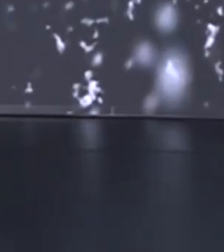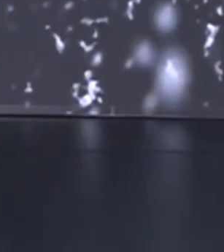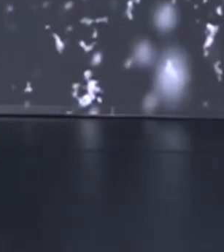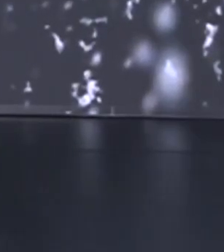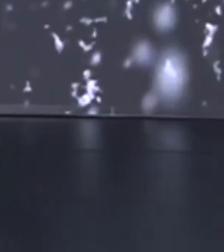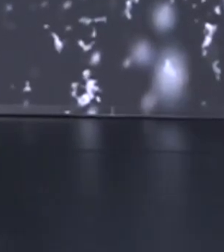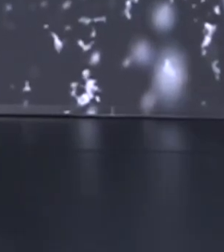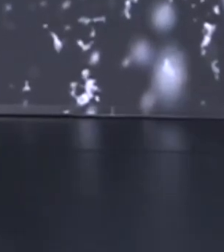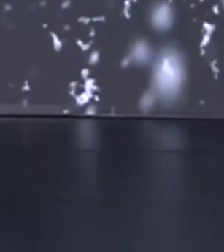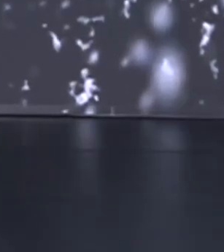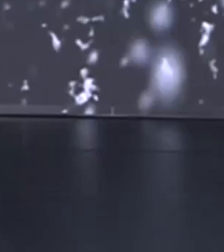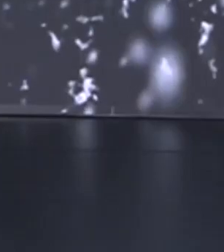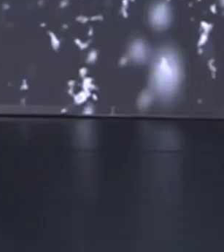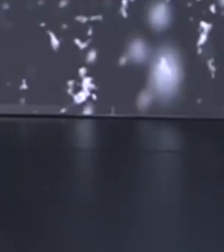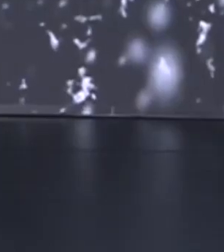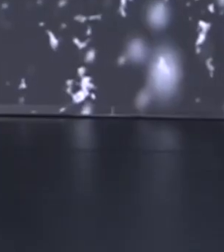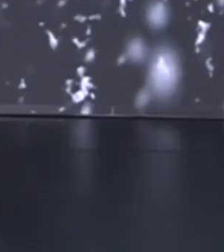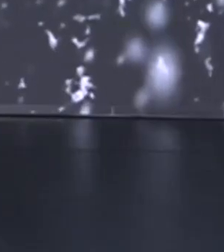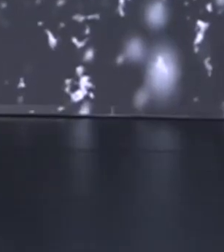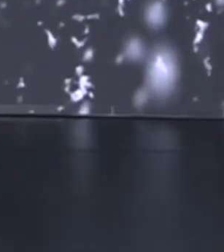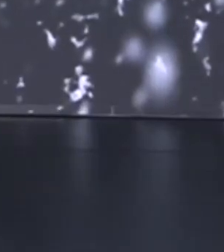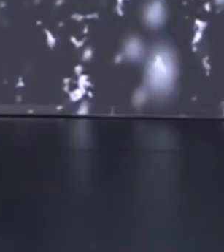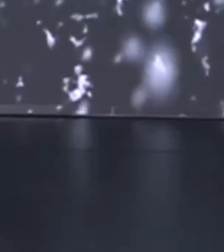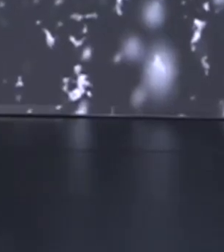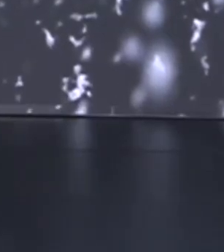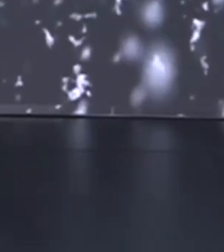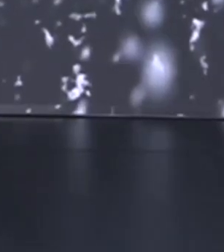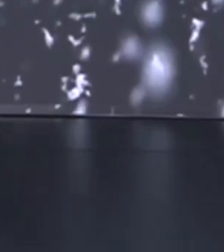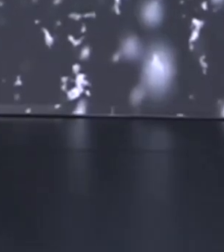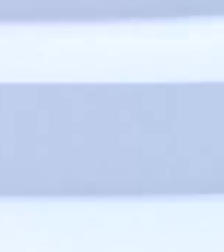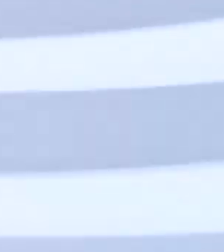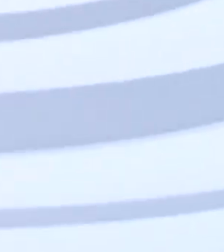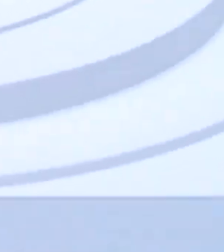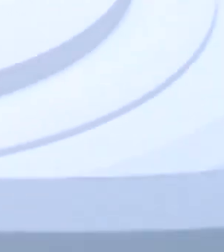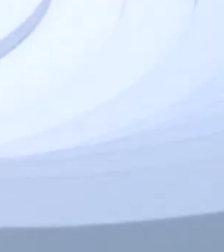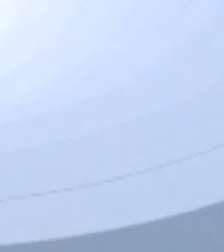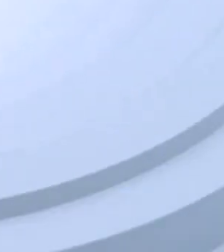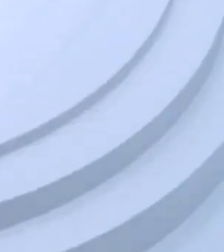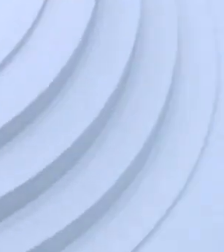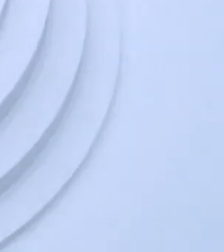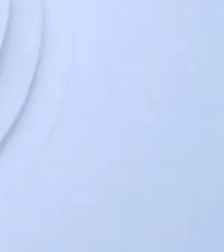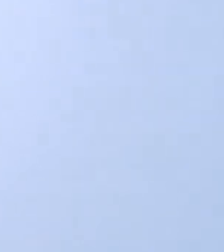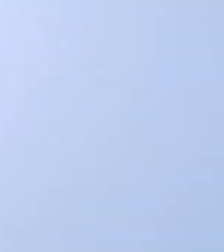градусты көрсетеді. Назарларыңызға рахмет. Ұлттық арна қосулы болсын.